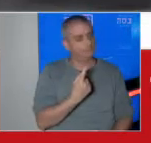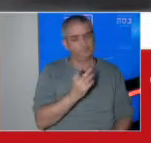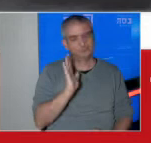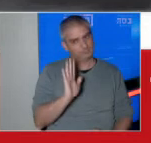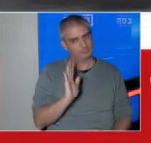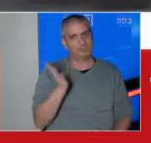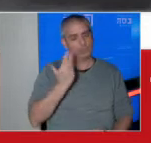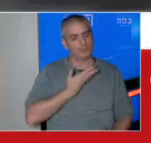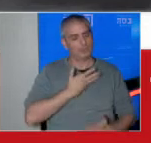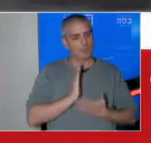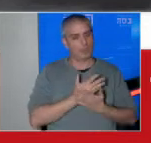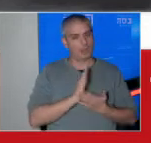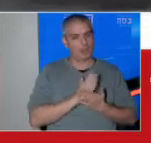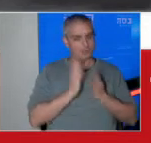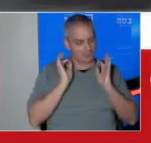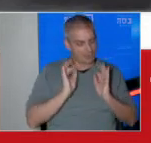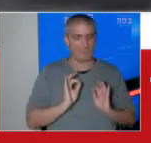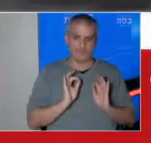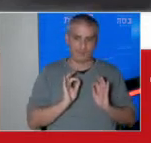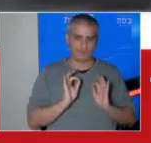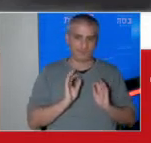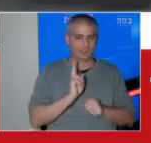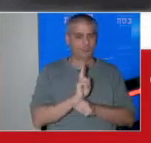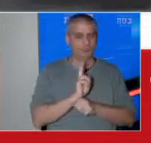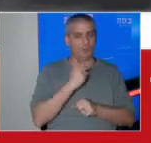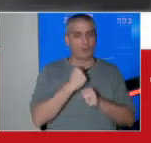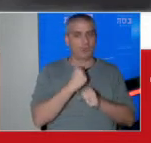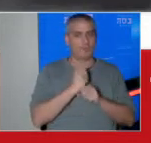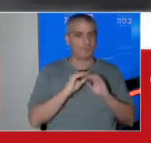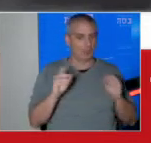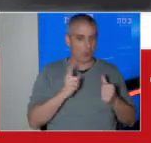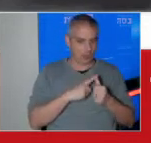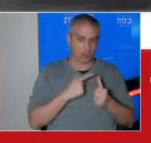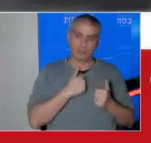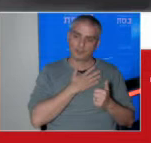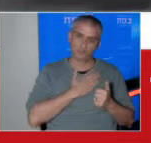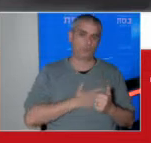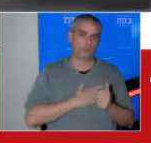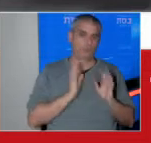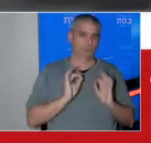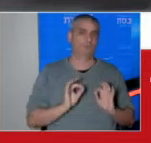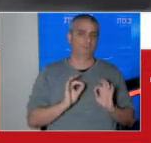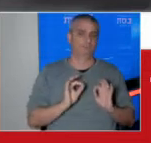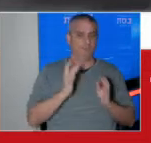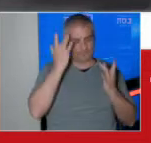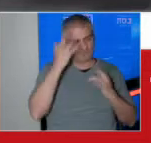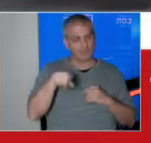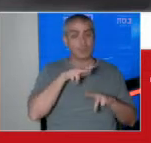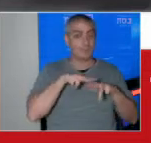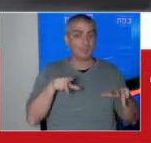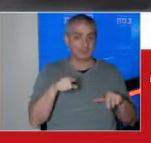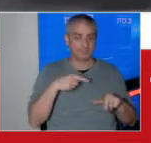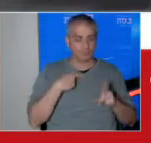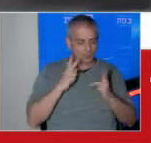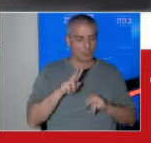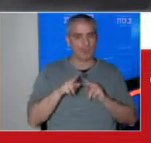בואו תקבלו החלטות שבאמת ישמרו על עובדי ההוראה, אנחנו רוצים לדאוג למצב